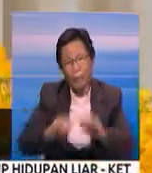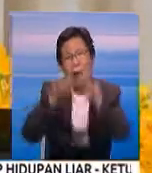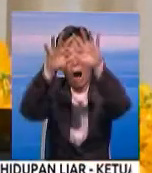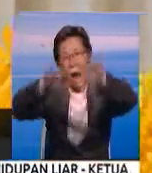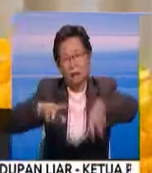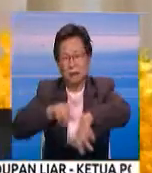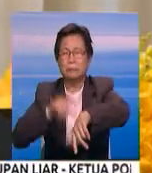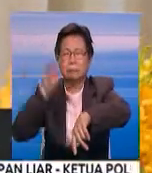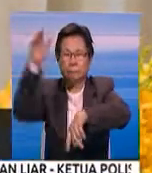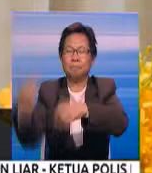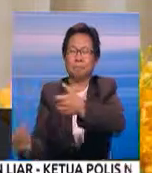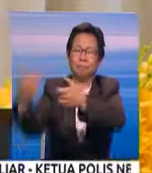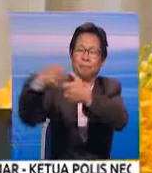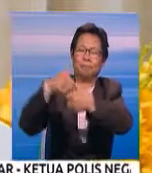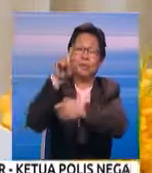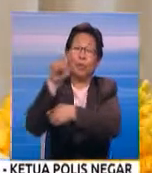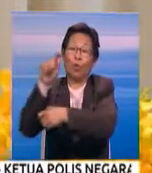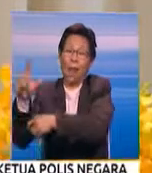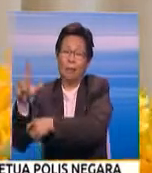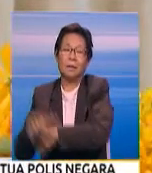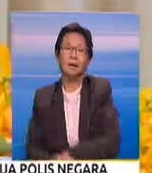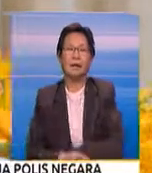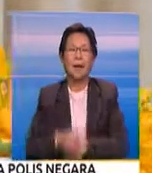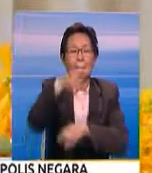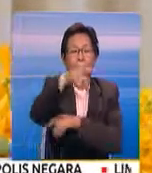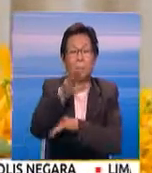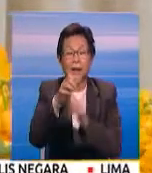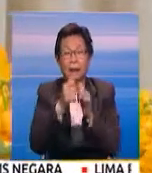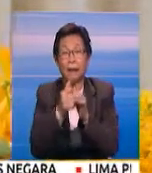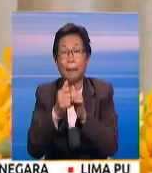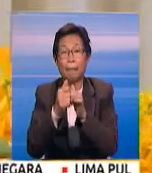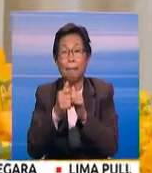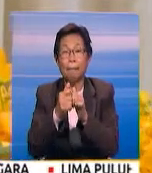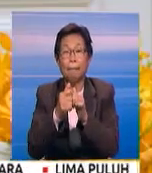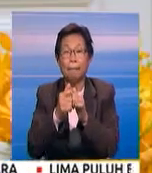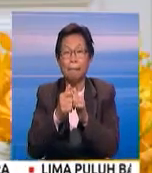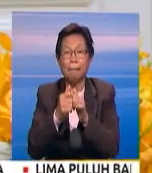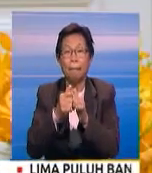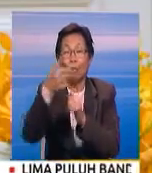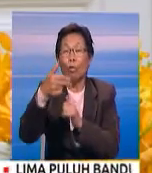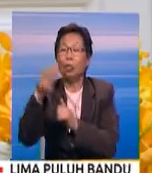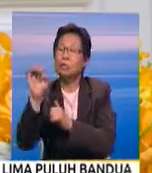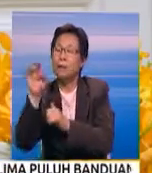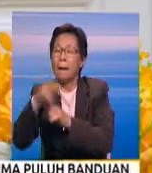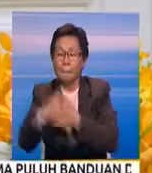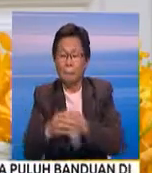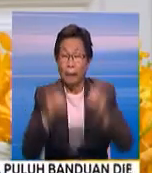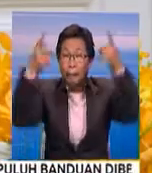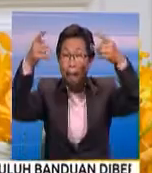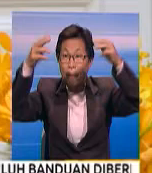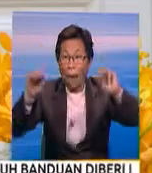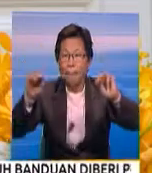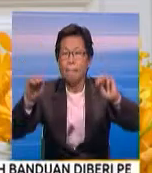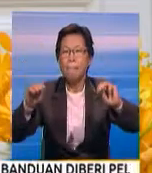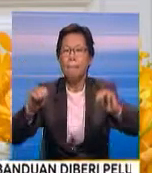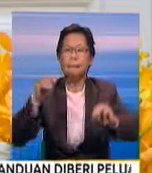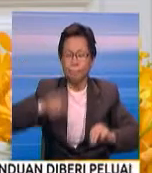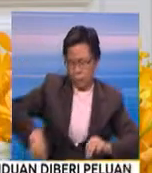ASEAN akan datang. Sidang media bersama Tun Mahathir dan Hun Sen itu diadakan di Pejabat Perdana Menteri Kemboja di Phnom